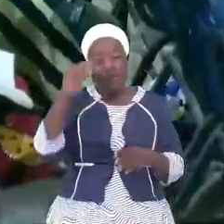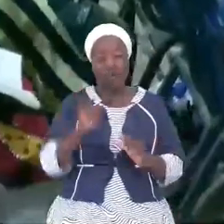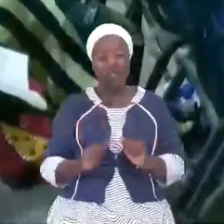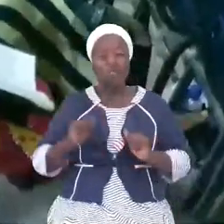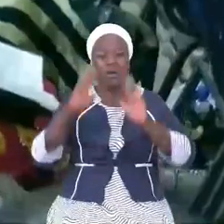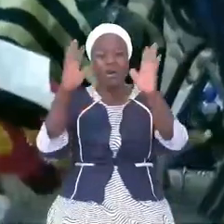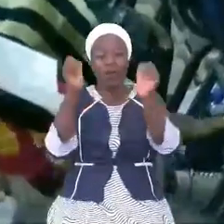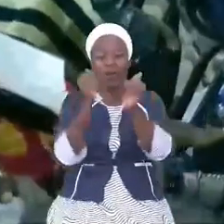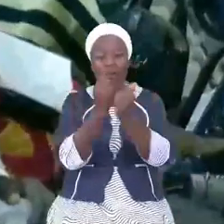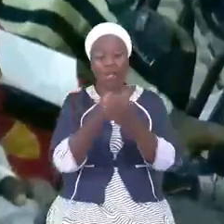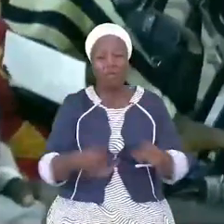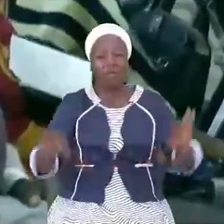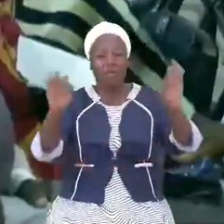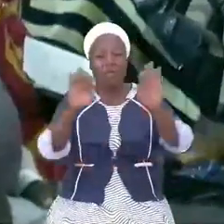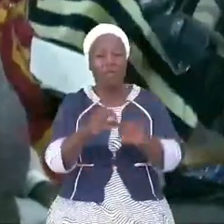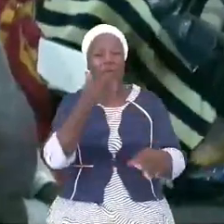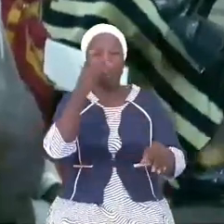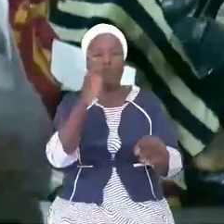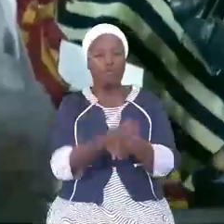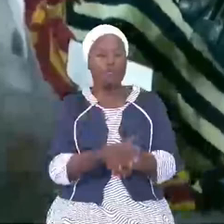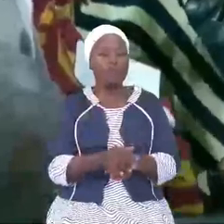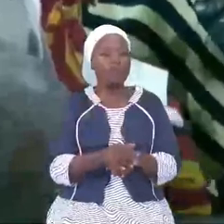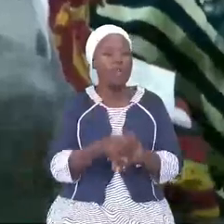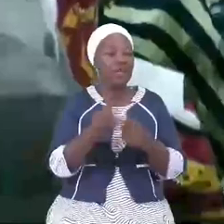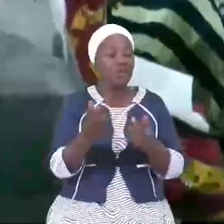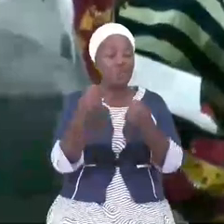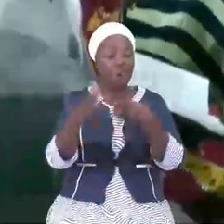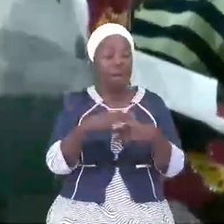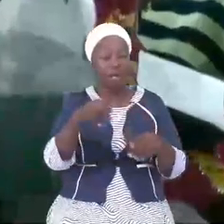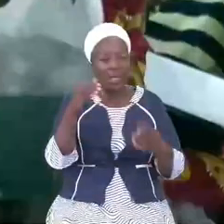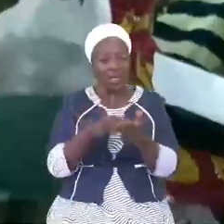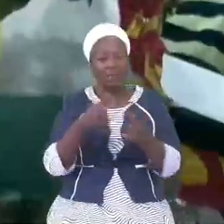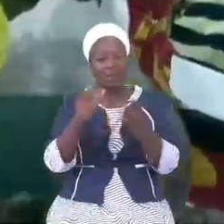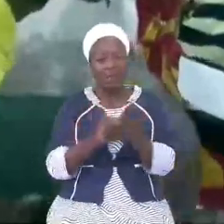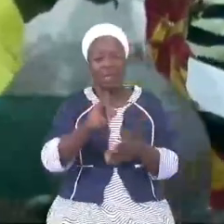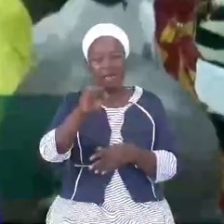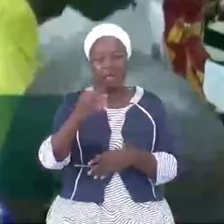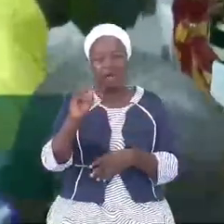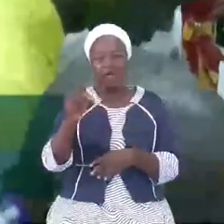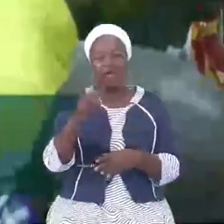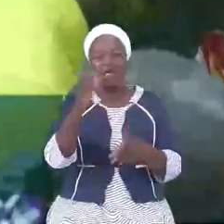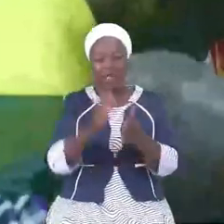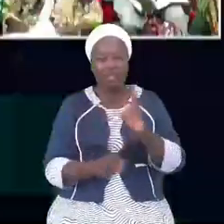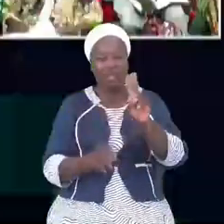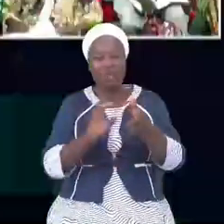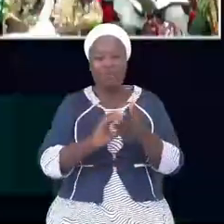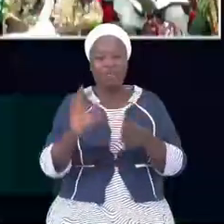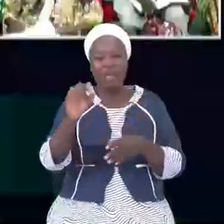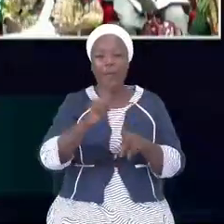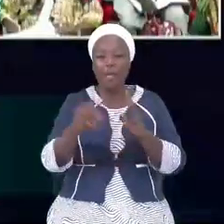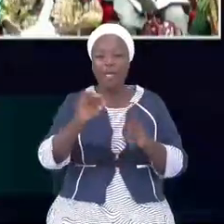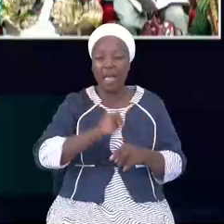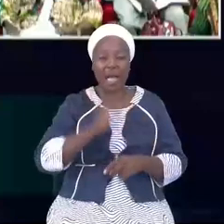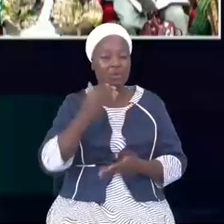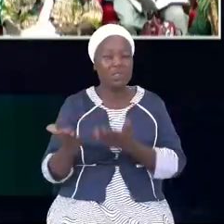vœux. Revenons encore à Jonas, chapitre 2, 10. J'accomplirai les vœux